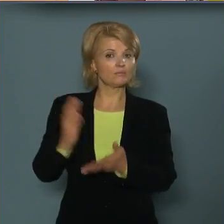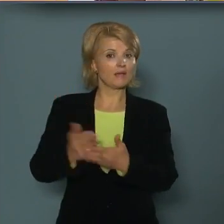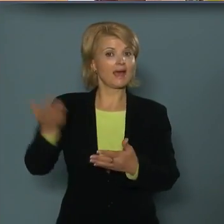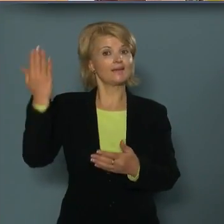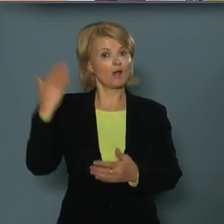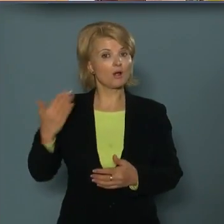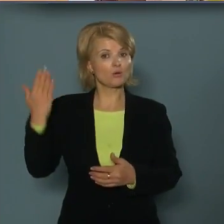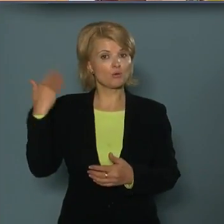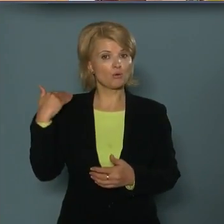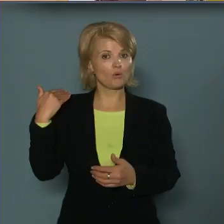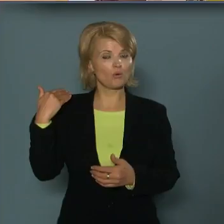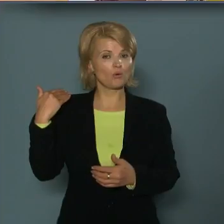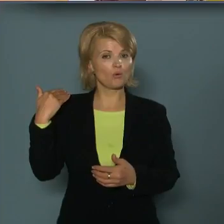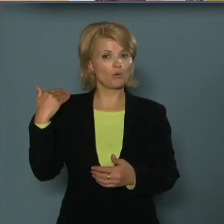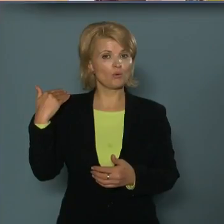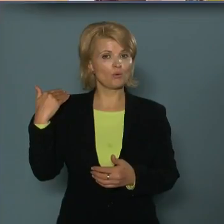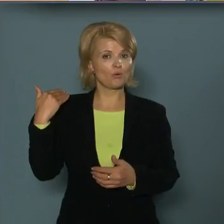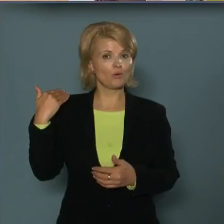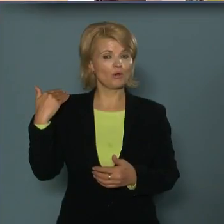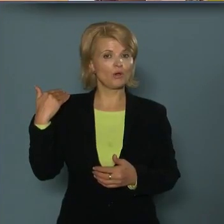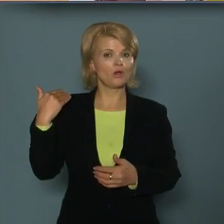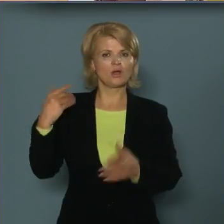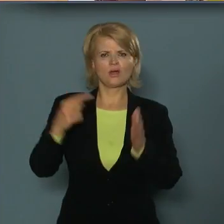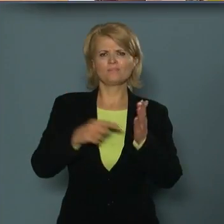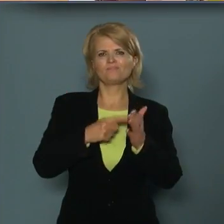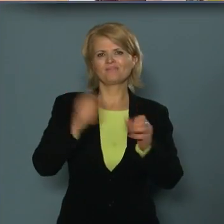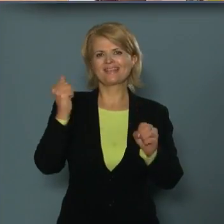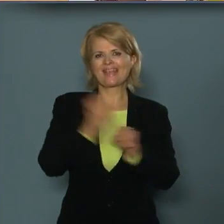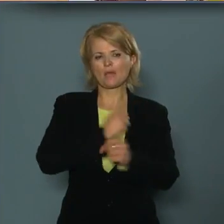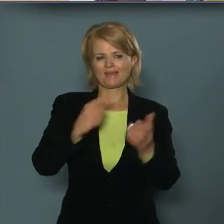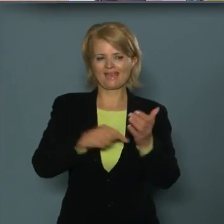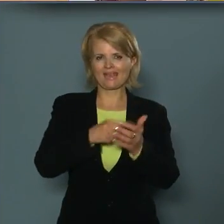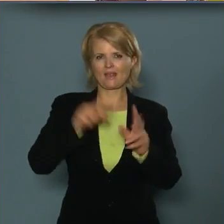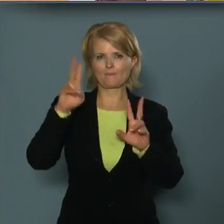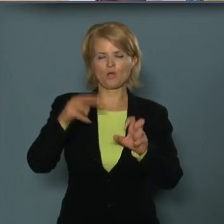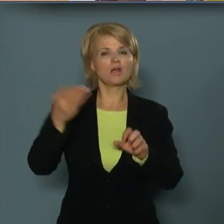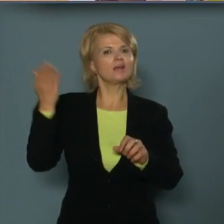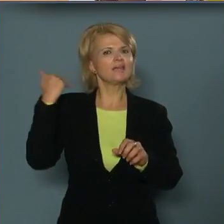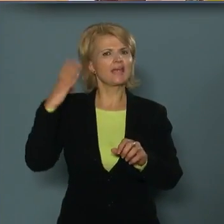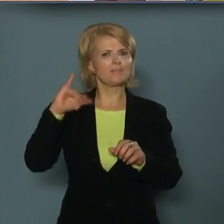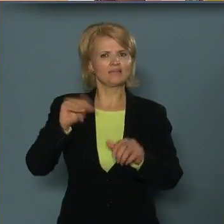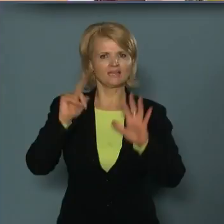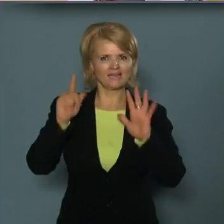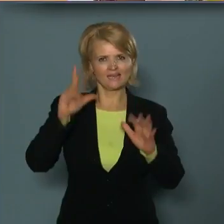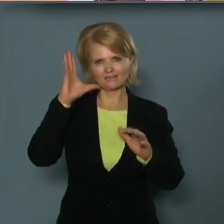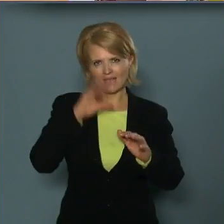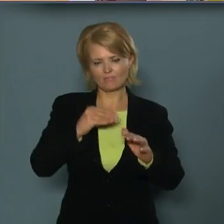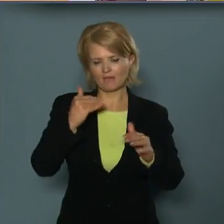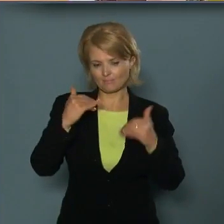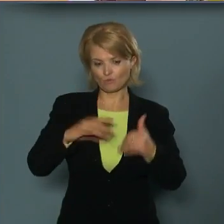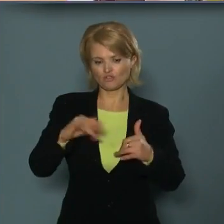akkor... Tehát 7 vannak a kemény magok, igen, mondjuk így. Kemény mag, igen. És